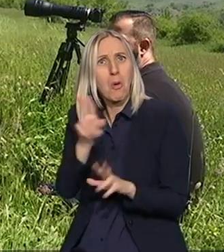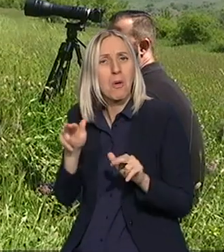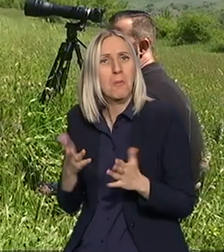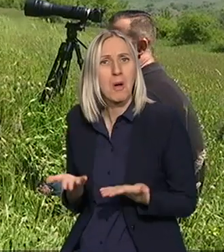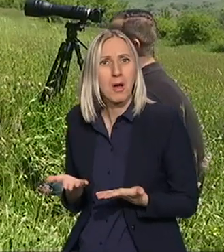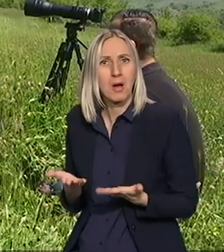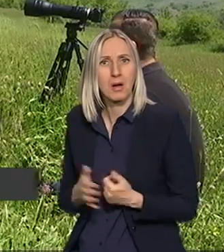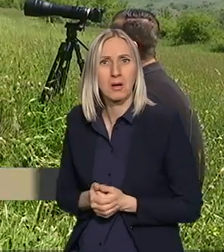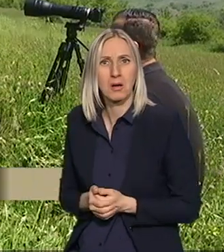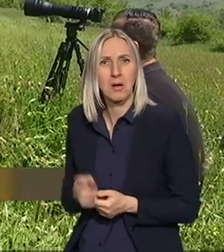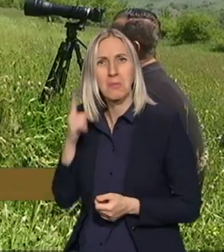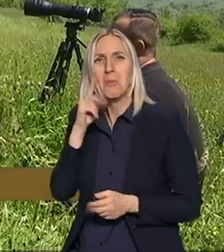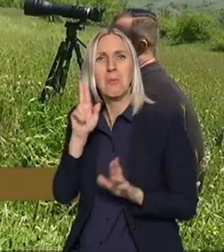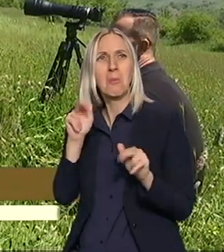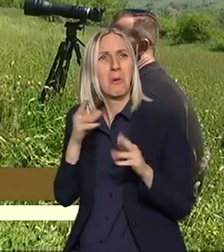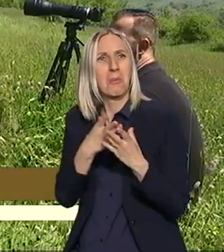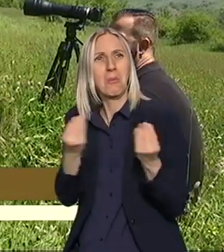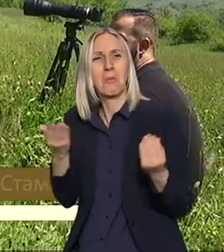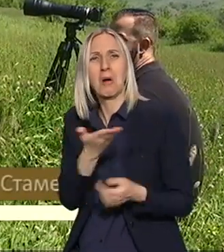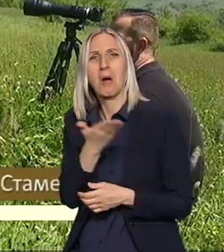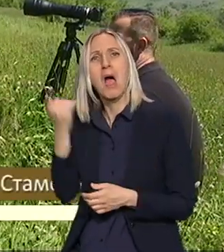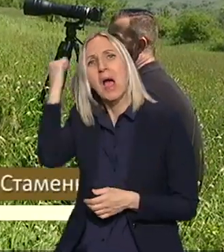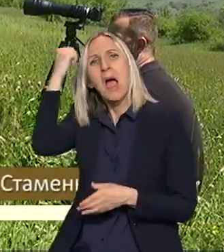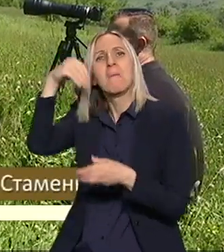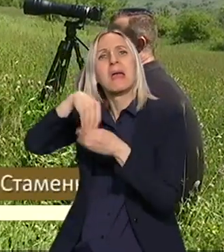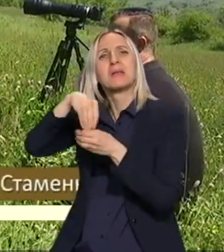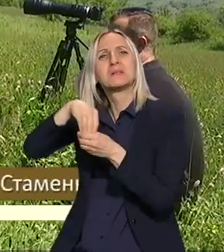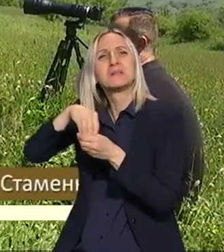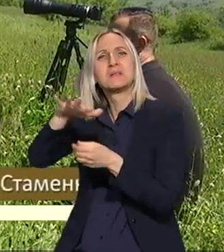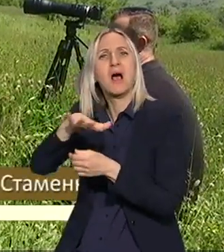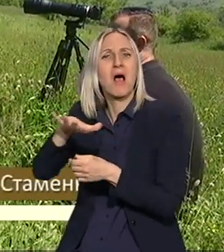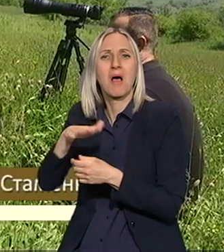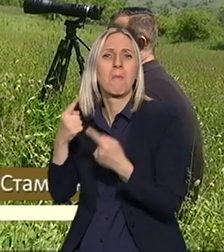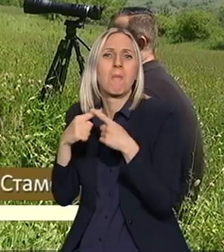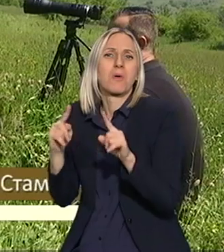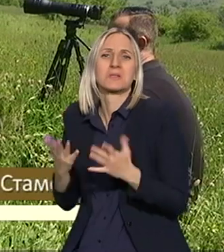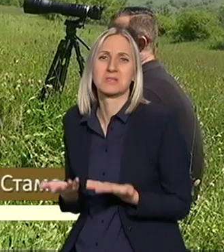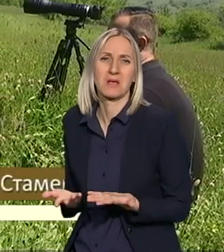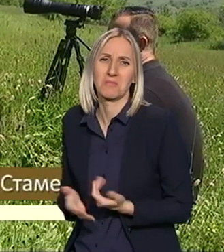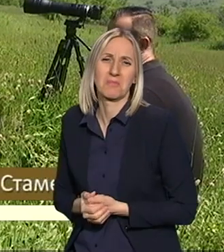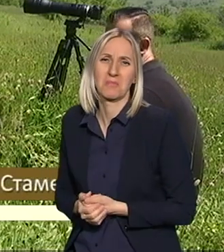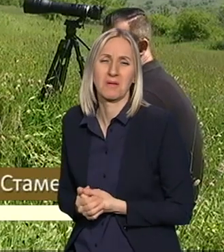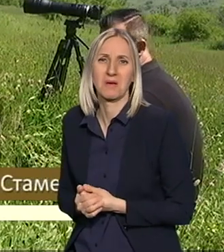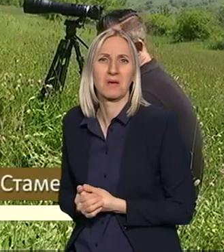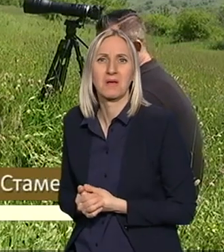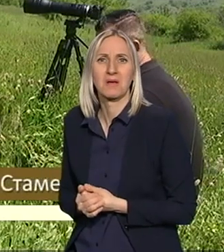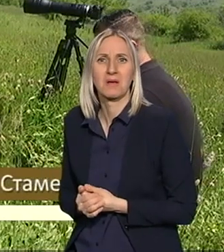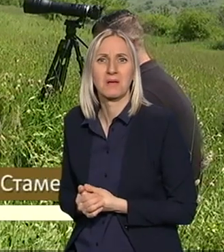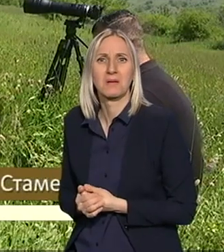Pa mislim da nismo. Mislim da je Kamenica sama po sebi ceo specifičan slučaj. Gledajući,